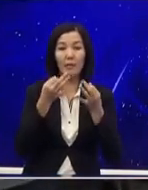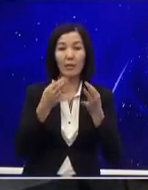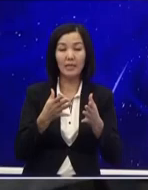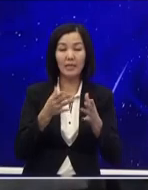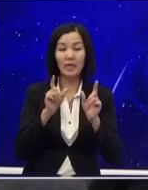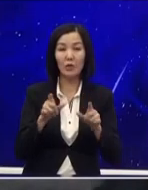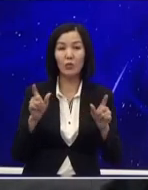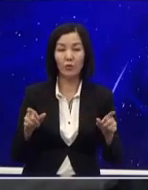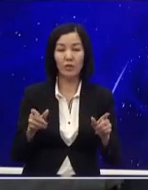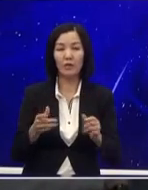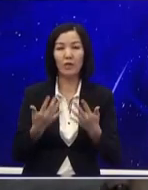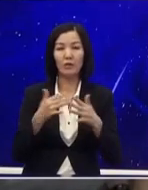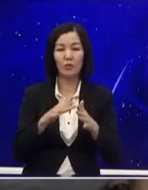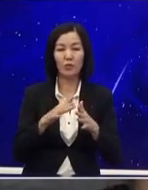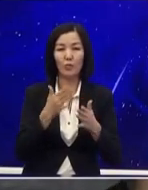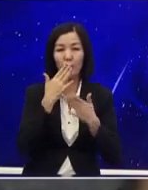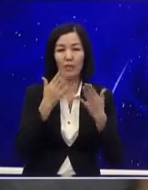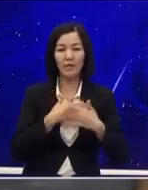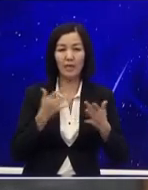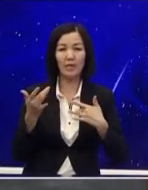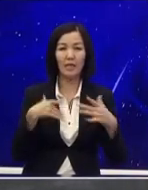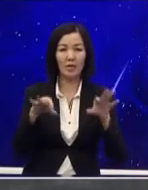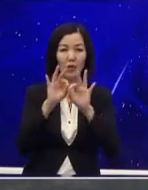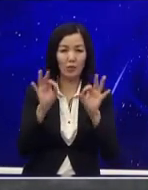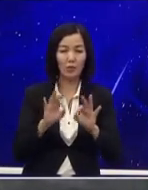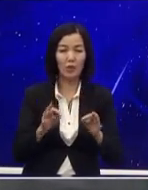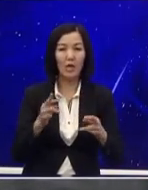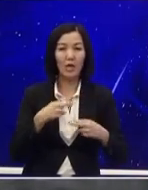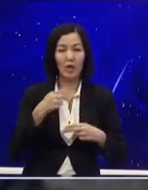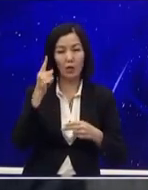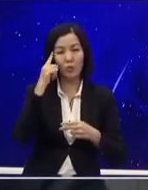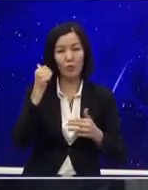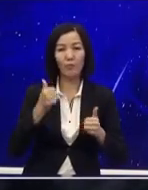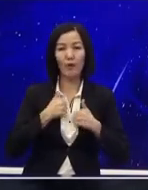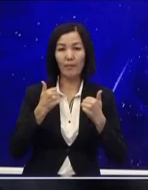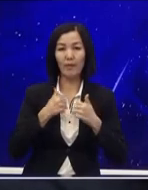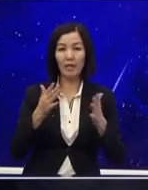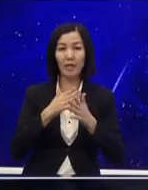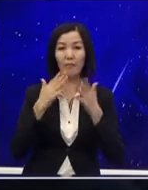большой сцены, а просто сельские любители театрального искусства. Я думаю, что попытка сделать это, даже